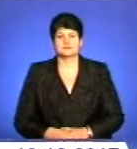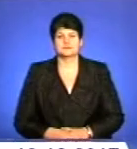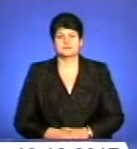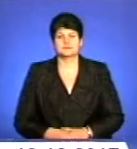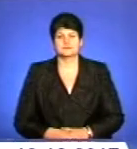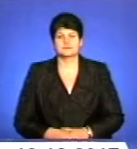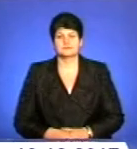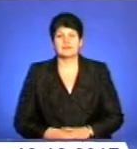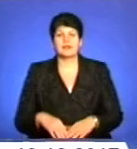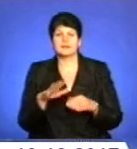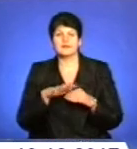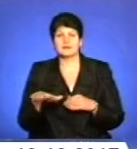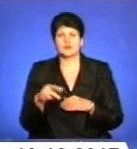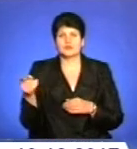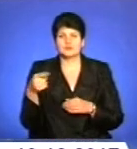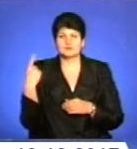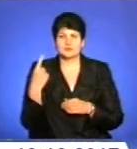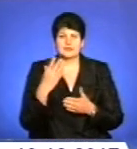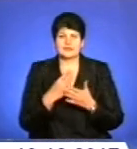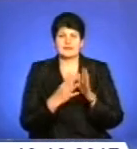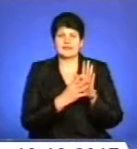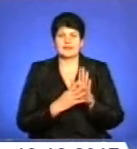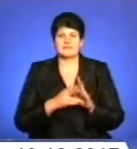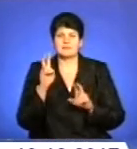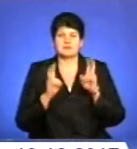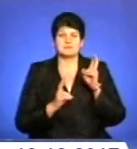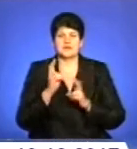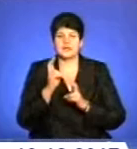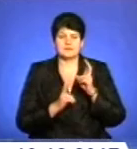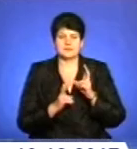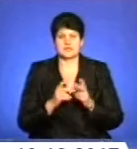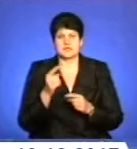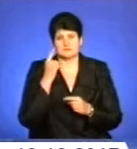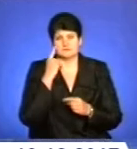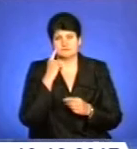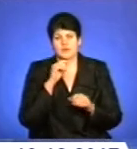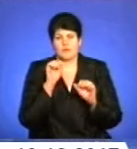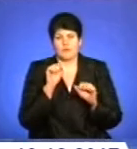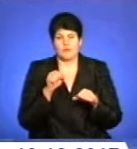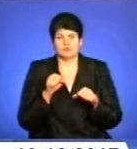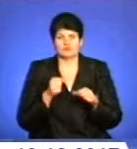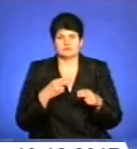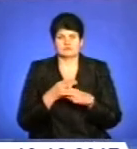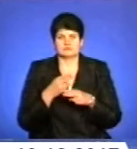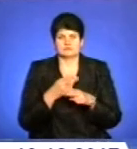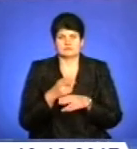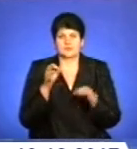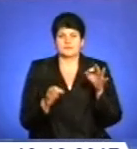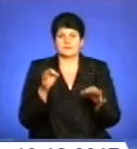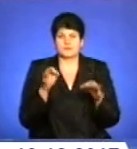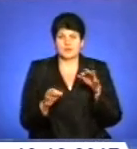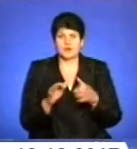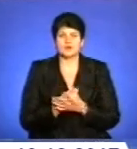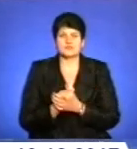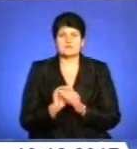На території Тернопільської області є 9 підприємств, які, за оцінками фахівців, потенційно загрожують довкіллю. Товариство з